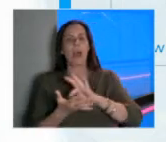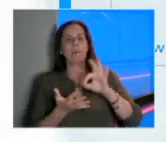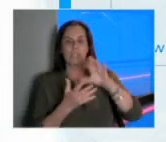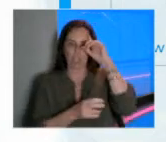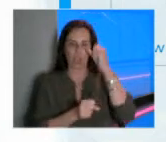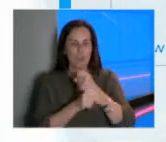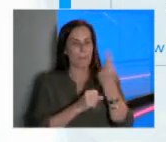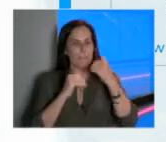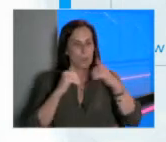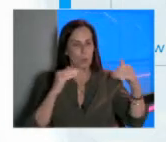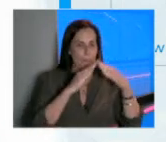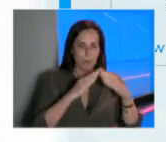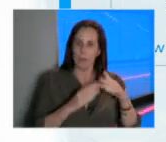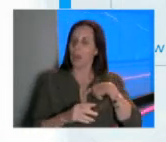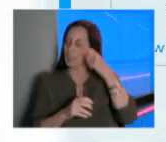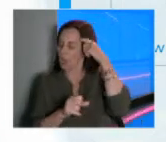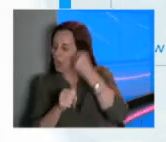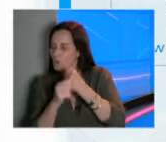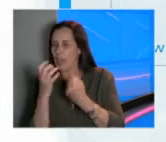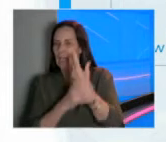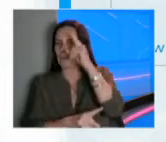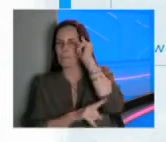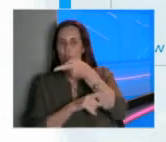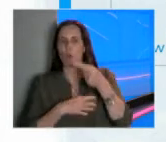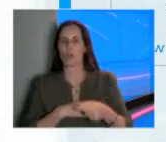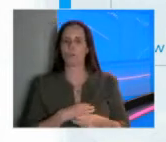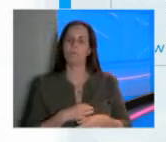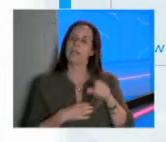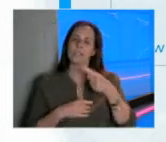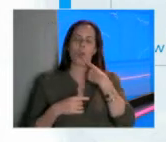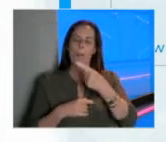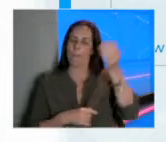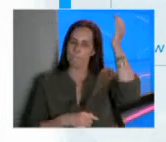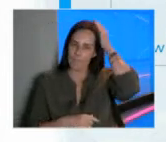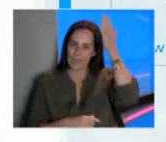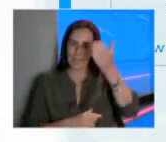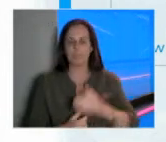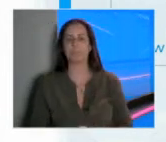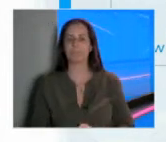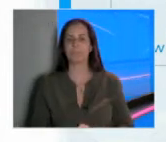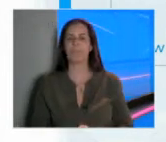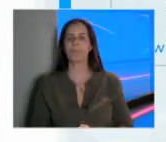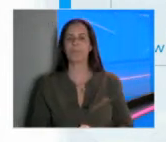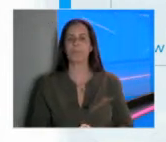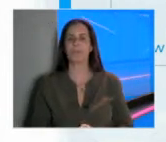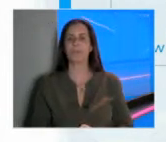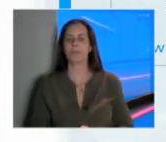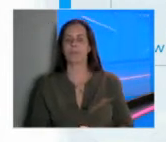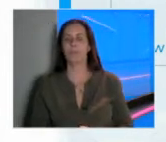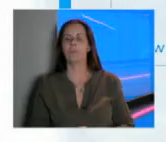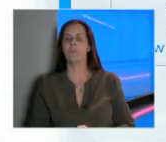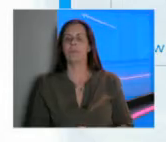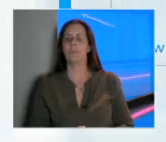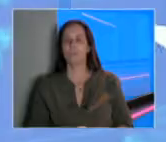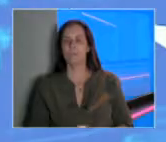המשרד התעקש על בידוד ביתי, אני התעקשתי על מלוניות, כך חבר הכנסת נפתלי בנט לשעבר, שר